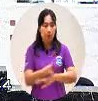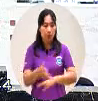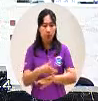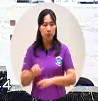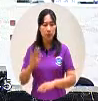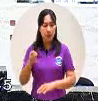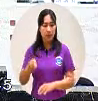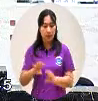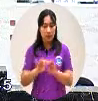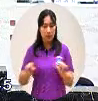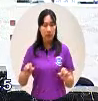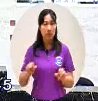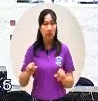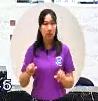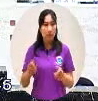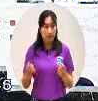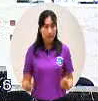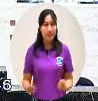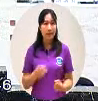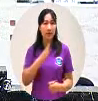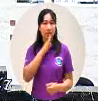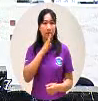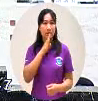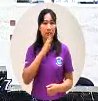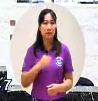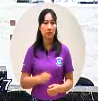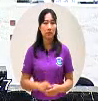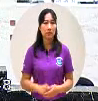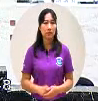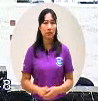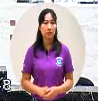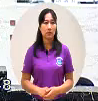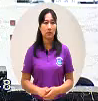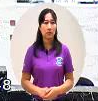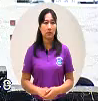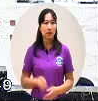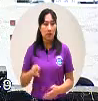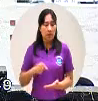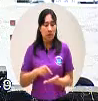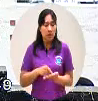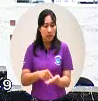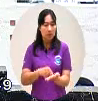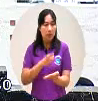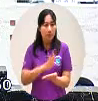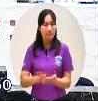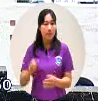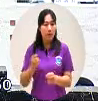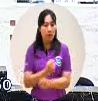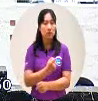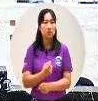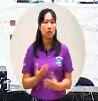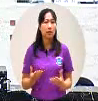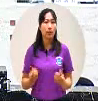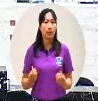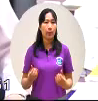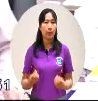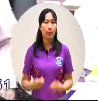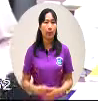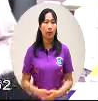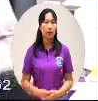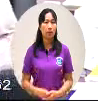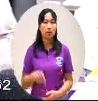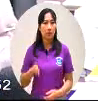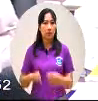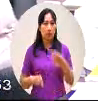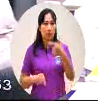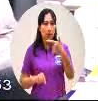在。 那是永远存在，他没有申请灭失，他只不过说这次610